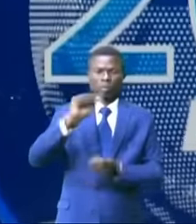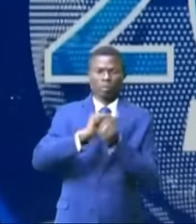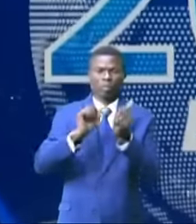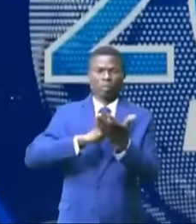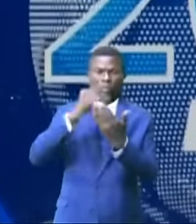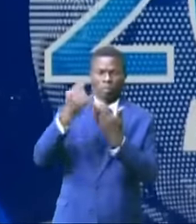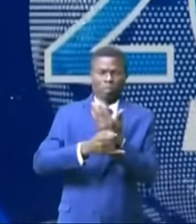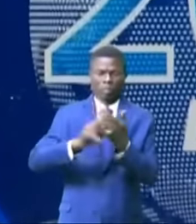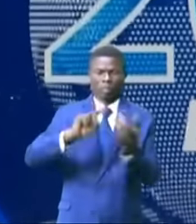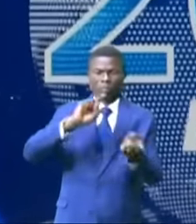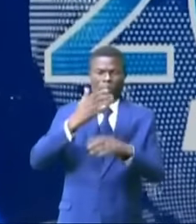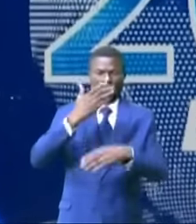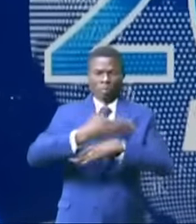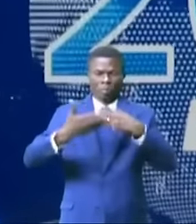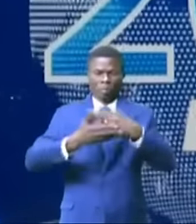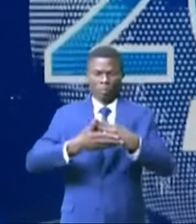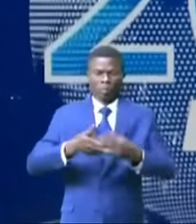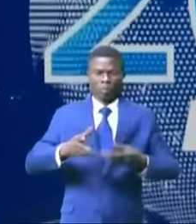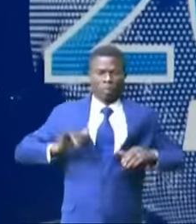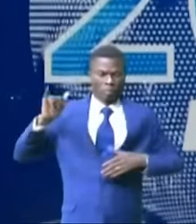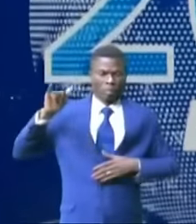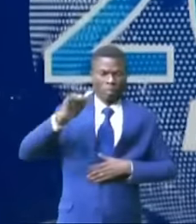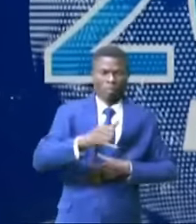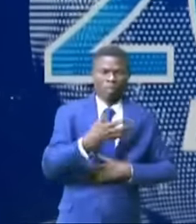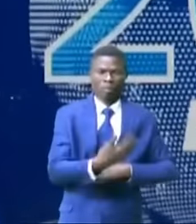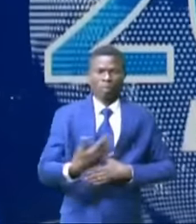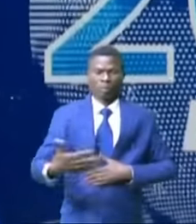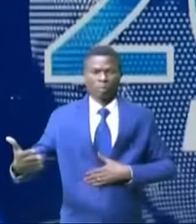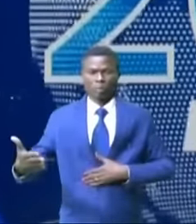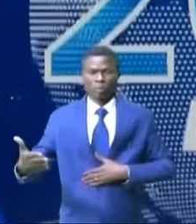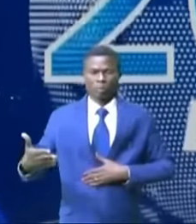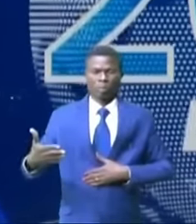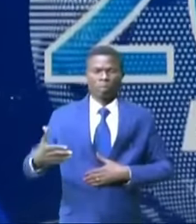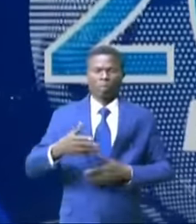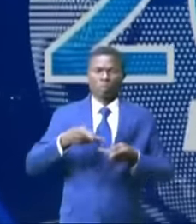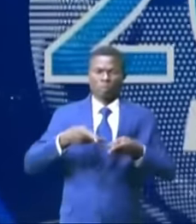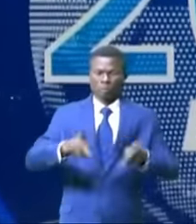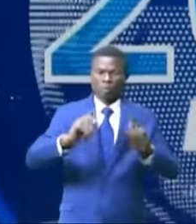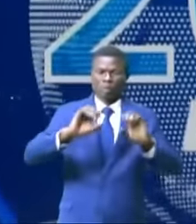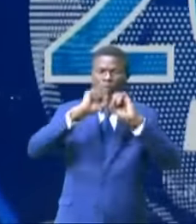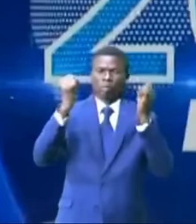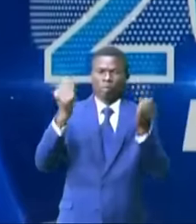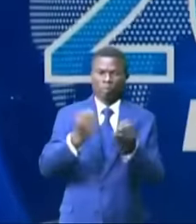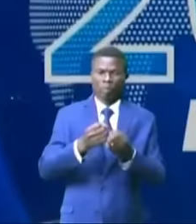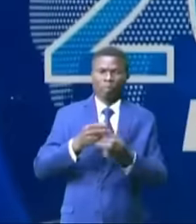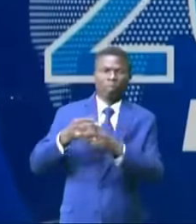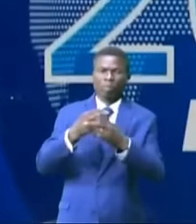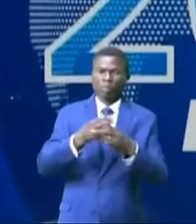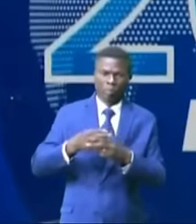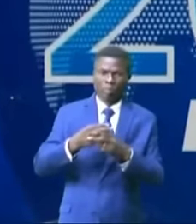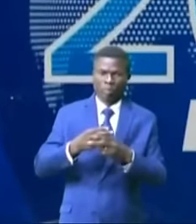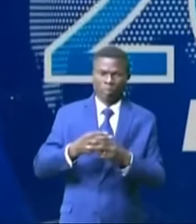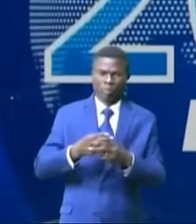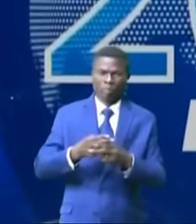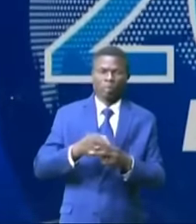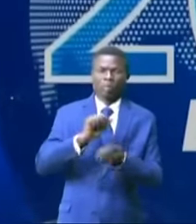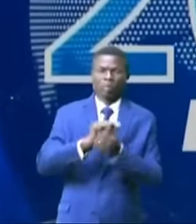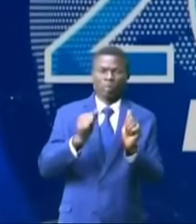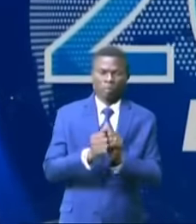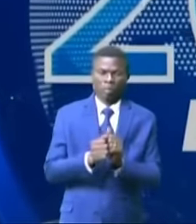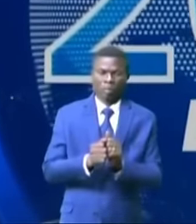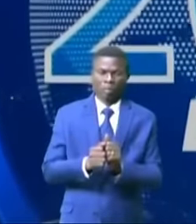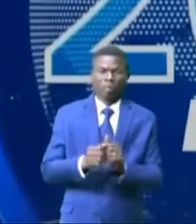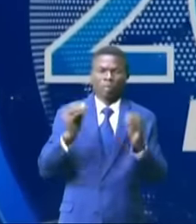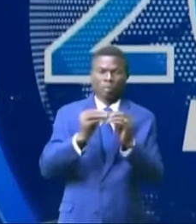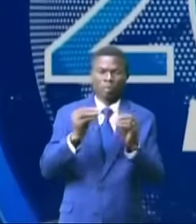de modernisation des infrastructures et des équipements, notamment dédiés à la sûreté et à la sécurité aéronautique. À la suite de